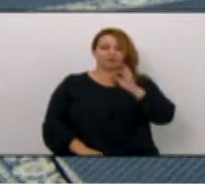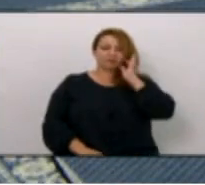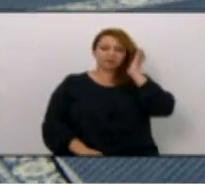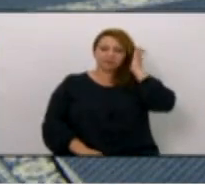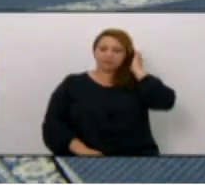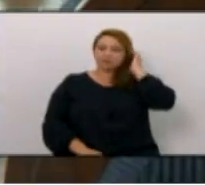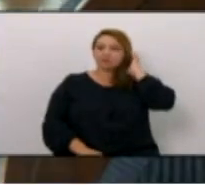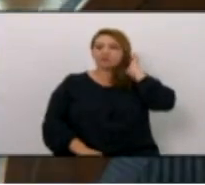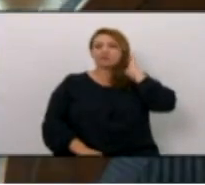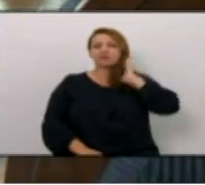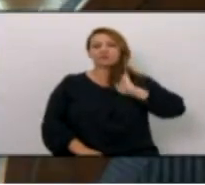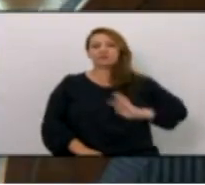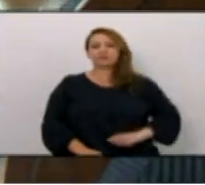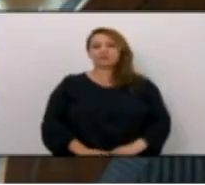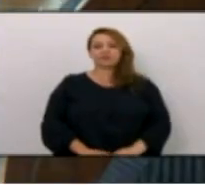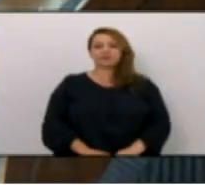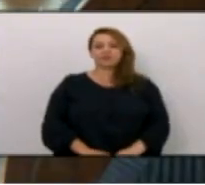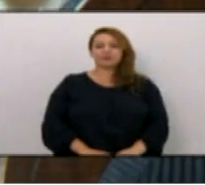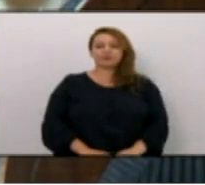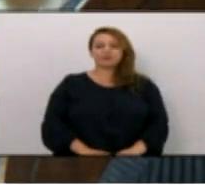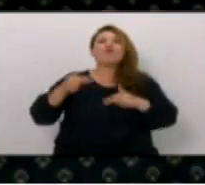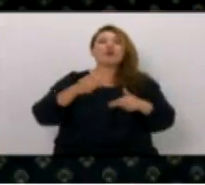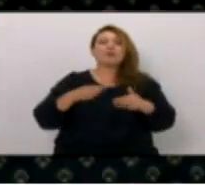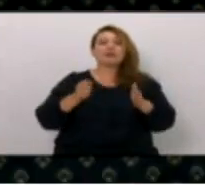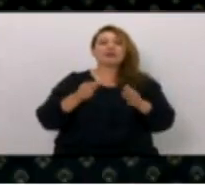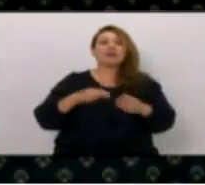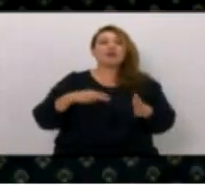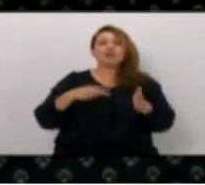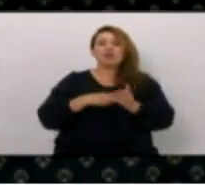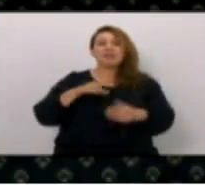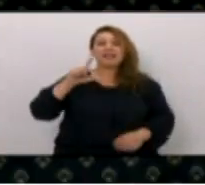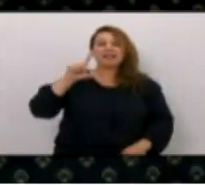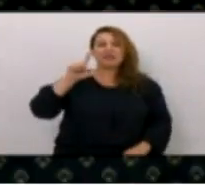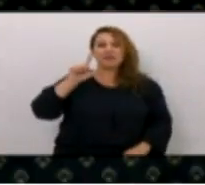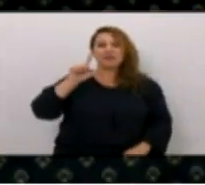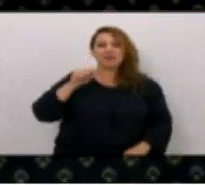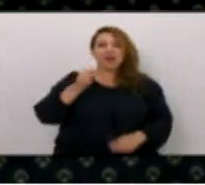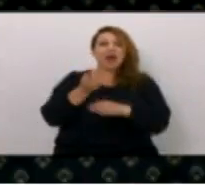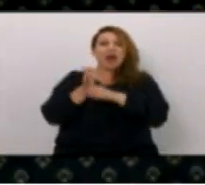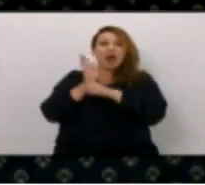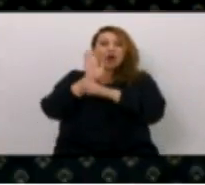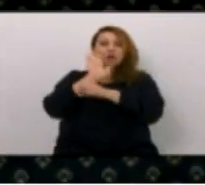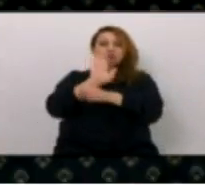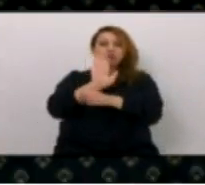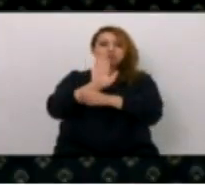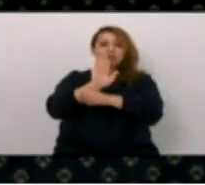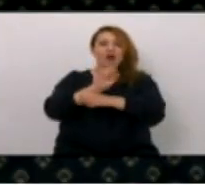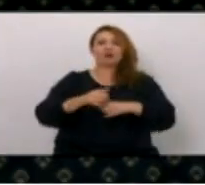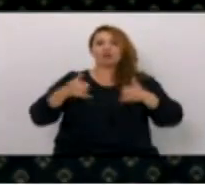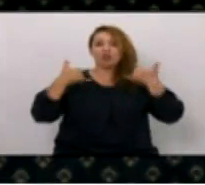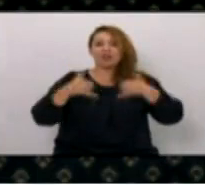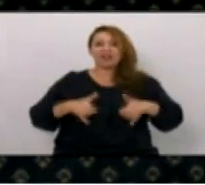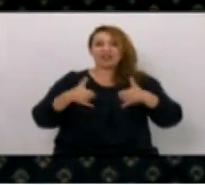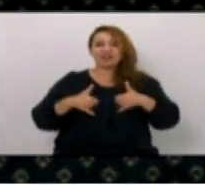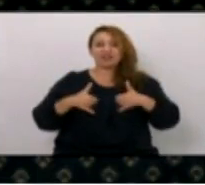قال بأن هذه الوثيقة الجديدة يعني تعيد الاعتبار أكثر إلى البرلمان ودوره الرقابي